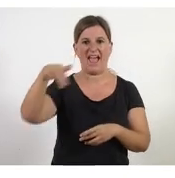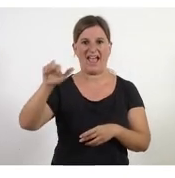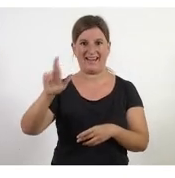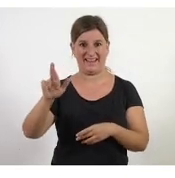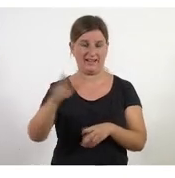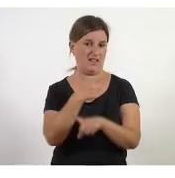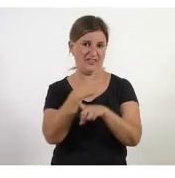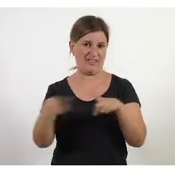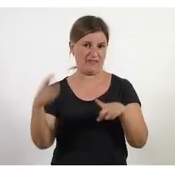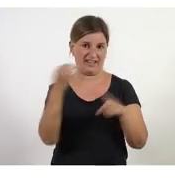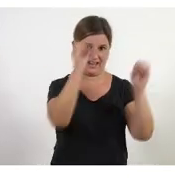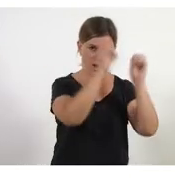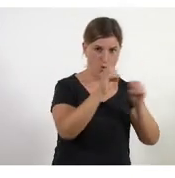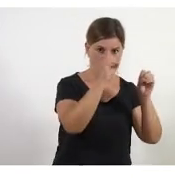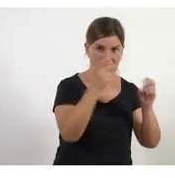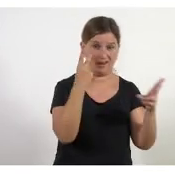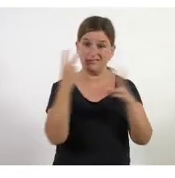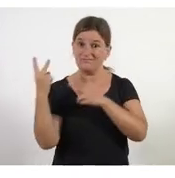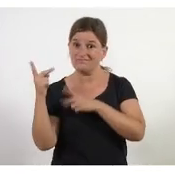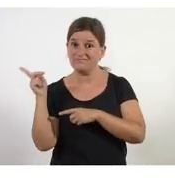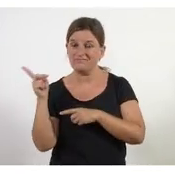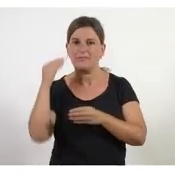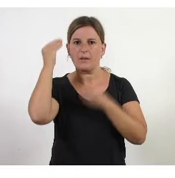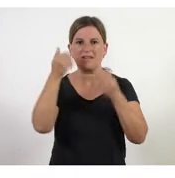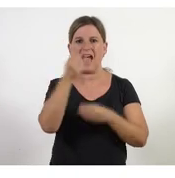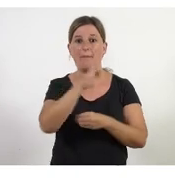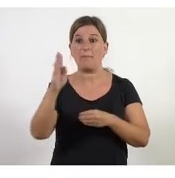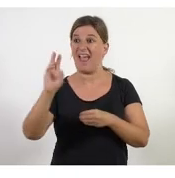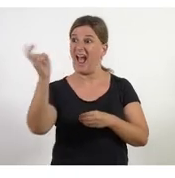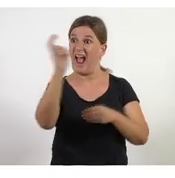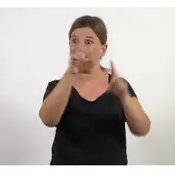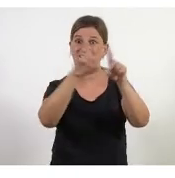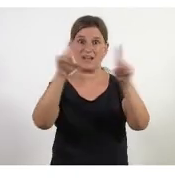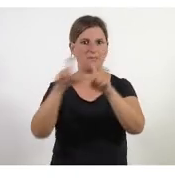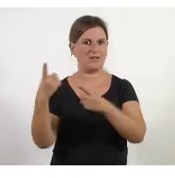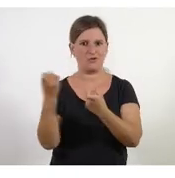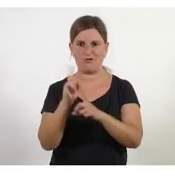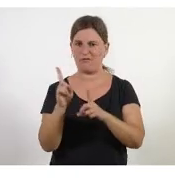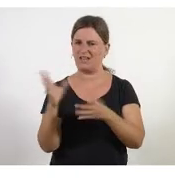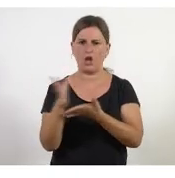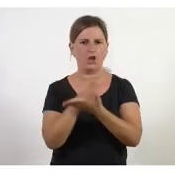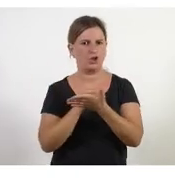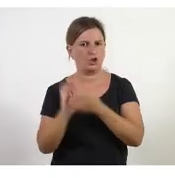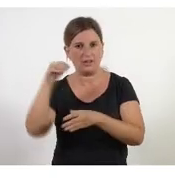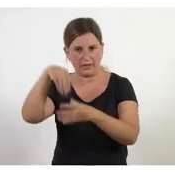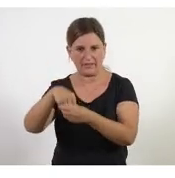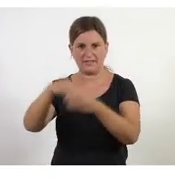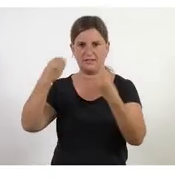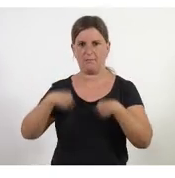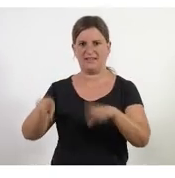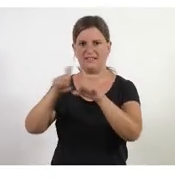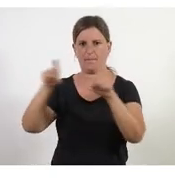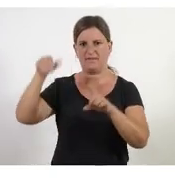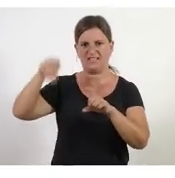Google. Si ens fixem, no hem de fer servir aplicacions de tercers, tot són solucions de la mateixa